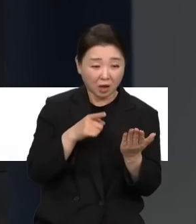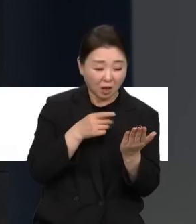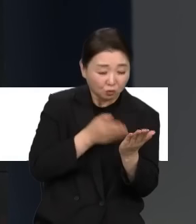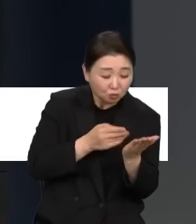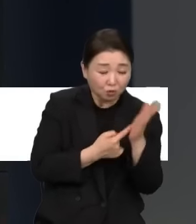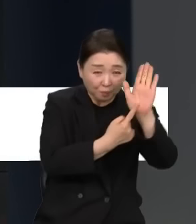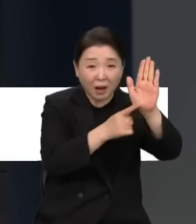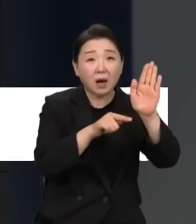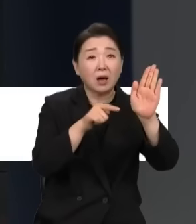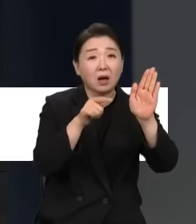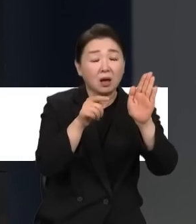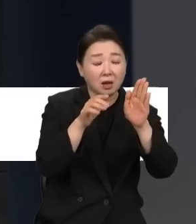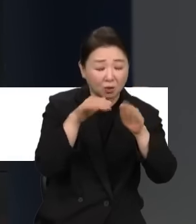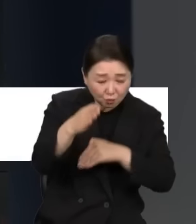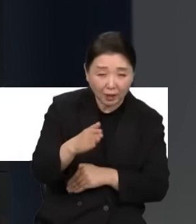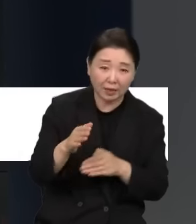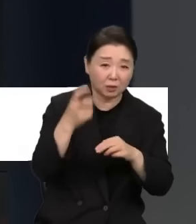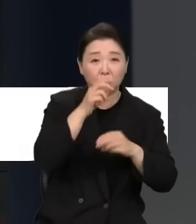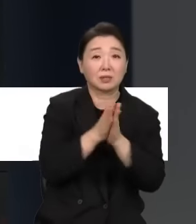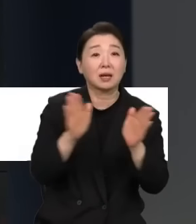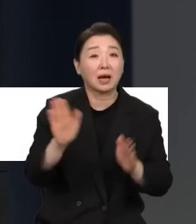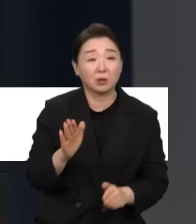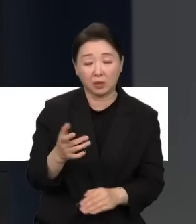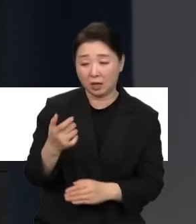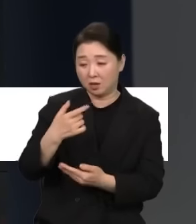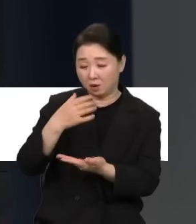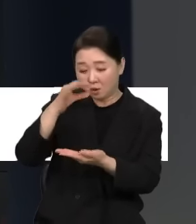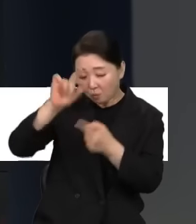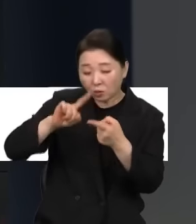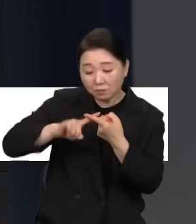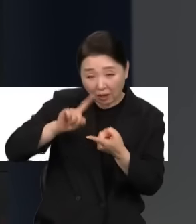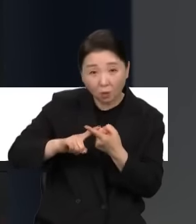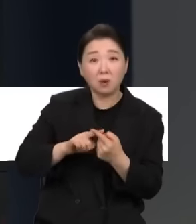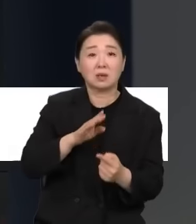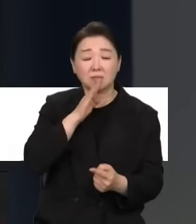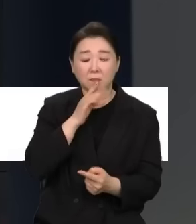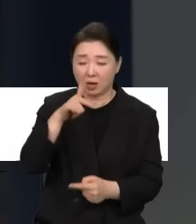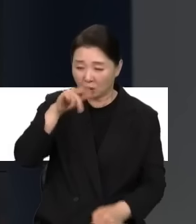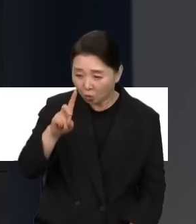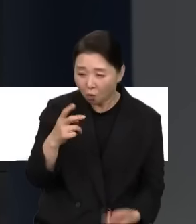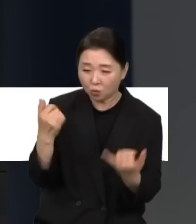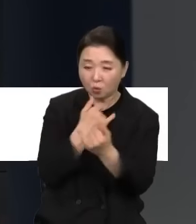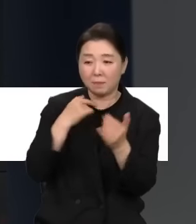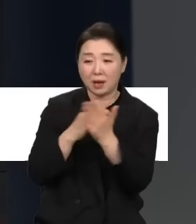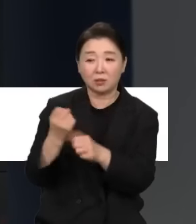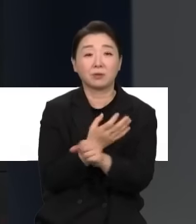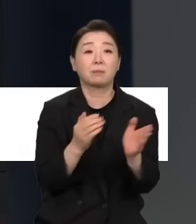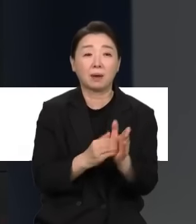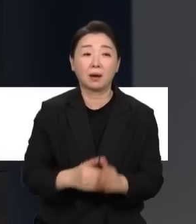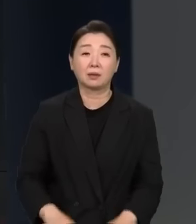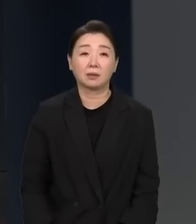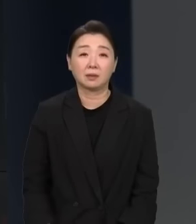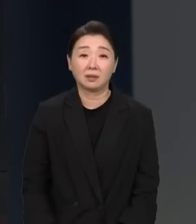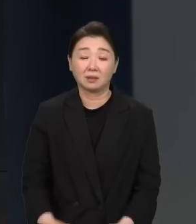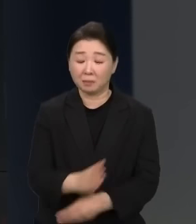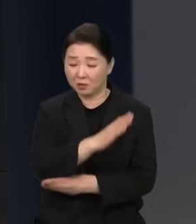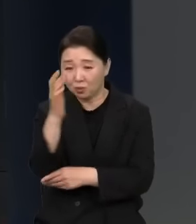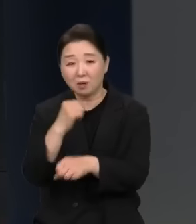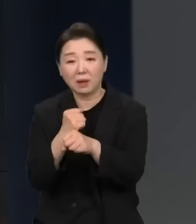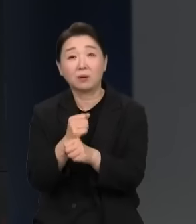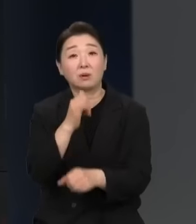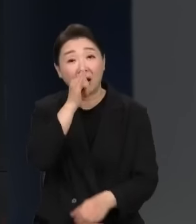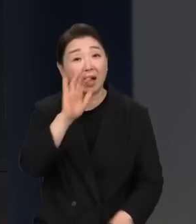녹취 그리고 또 당사자들의 해명 이종우 씨 또 송모 씨 다 통화를 해서 충분히 전달을 하고 있습니다 스토리를 만들고